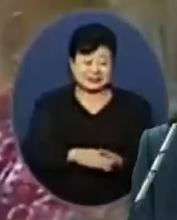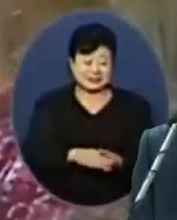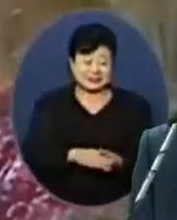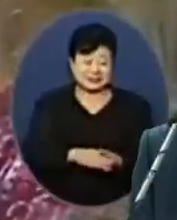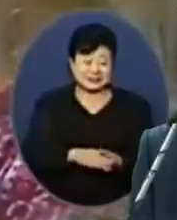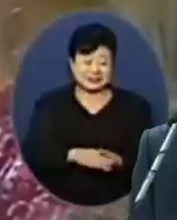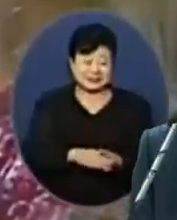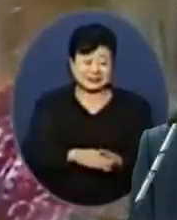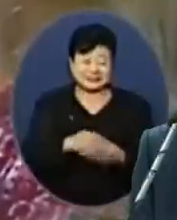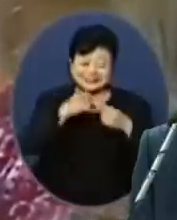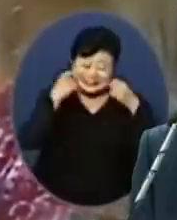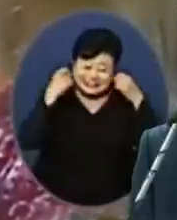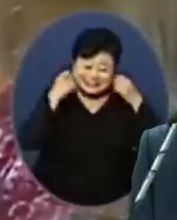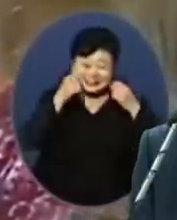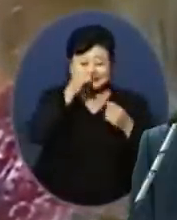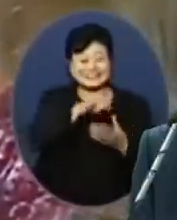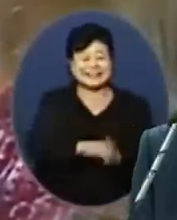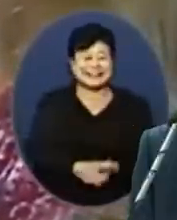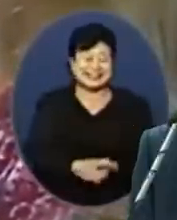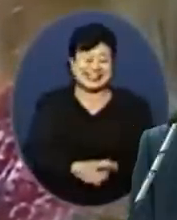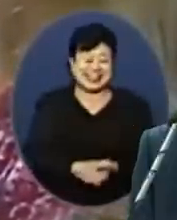좀 싱글벙글 웃으면 좋겠는데